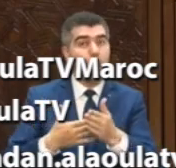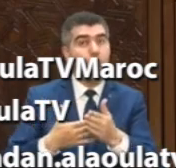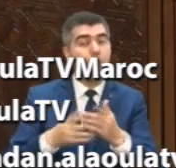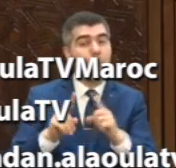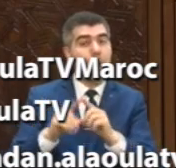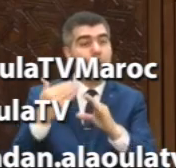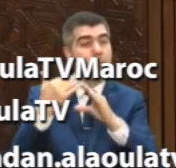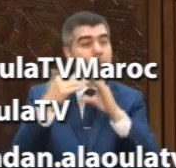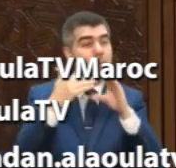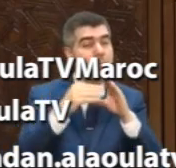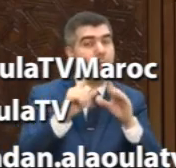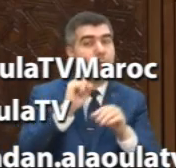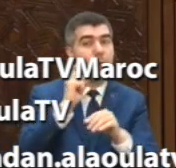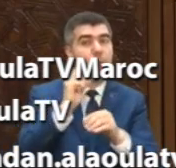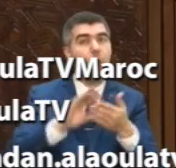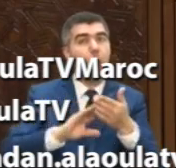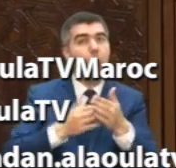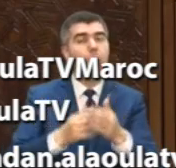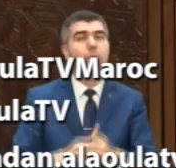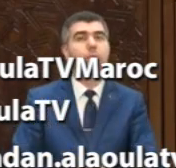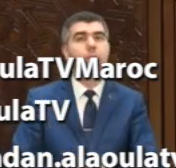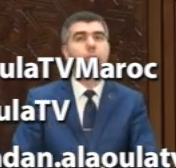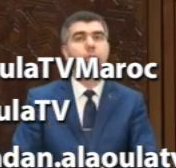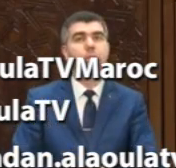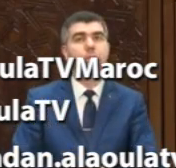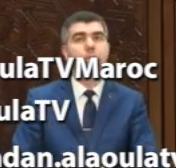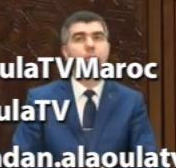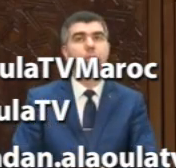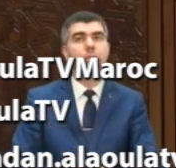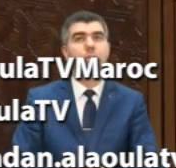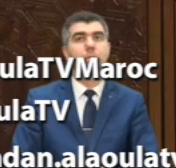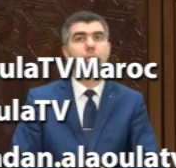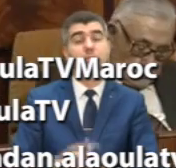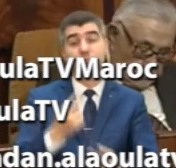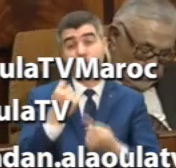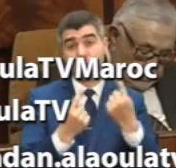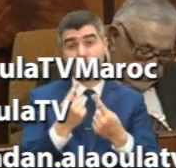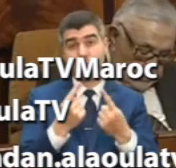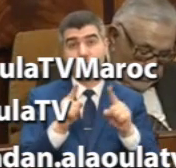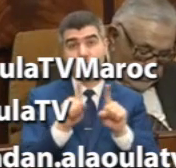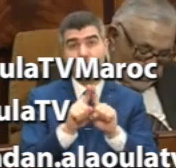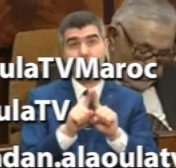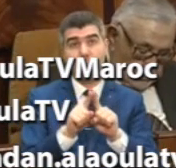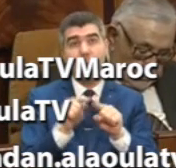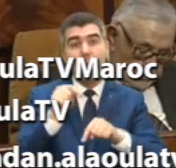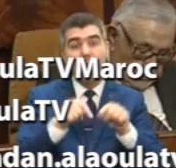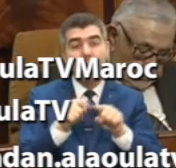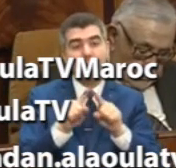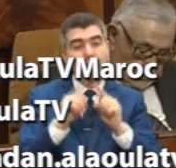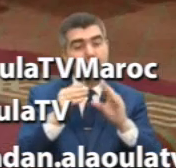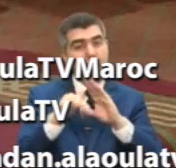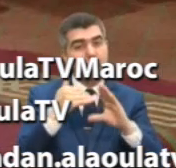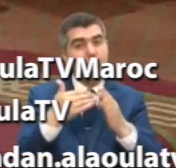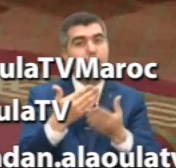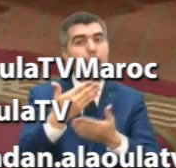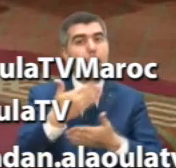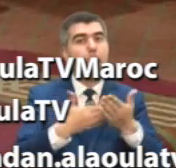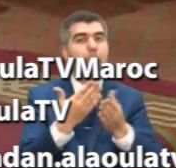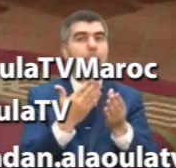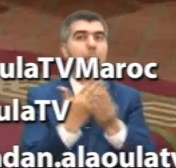يتوصلوا بالمنح ديالهم بالصرف ديالهم، لكن شي حالات خاصة قدموها لنا باش